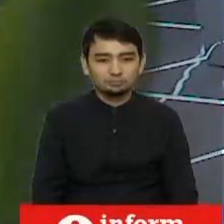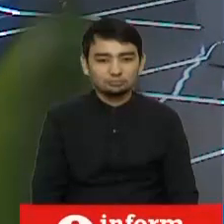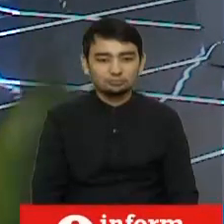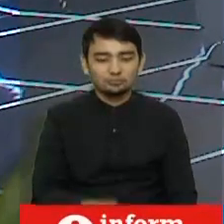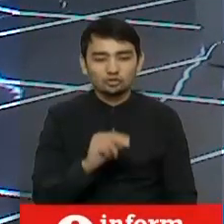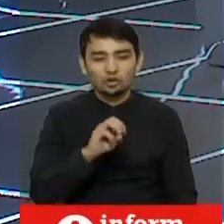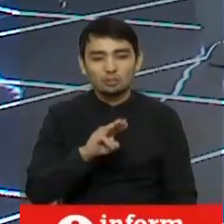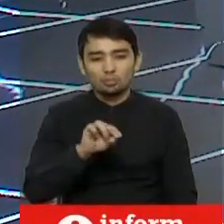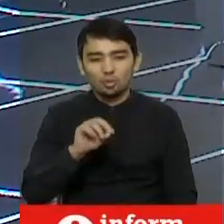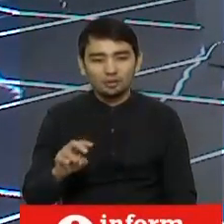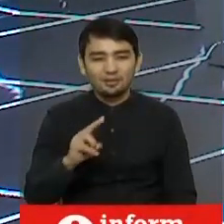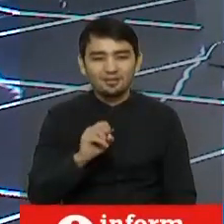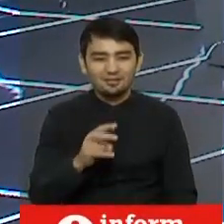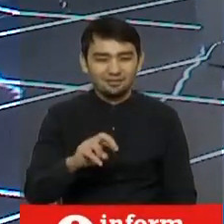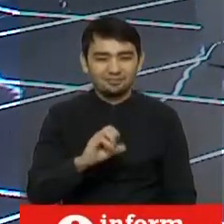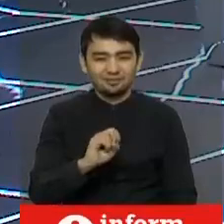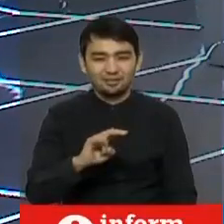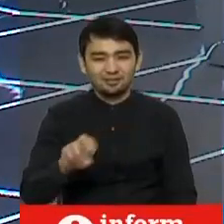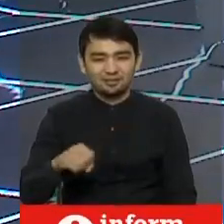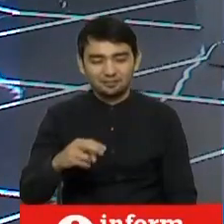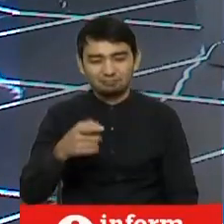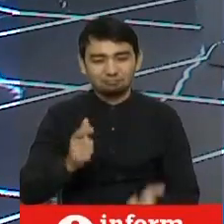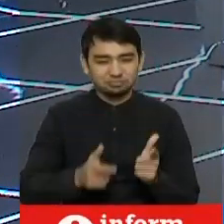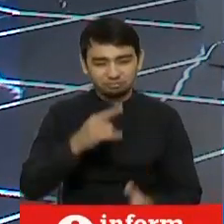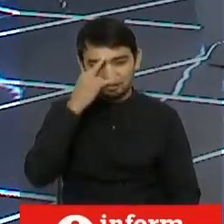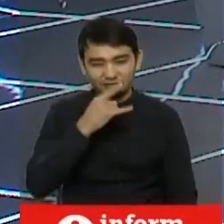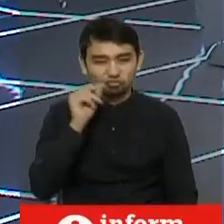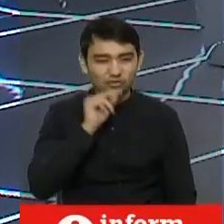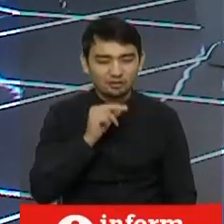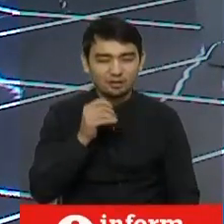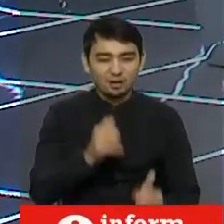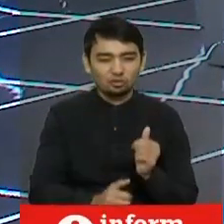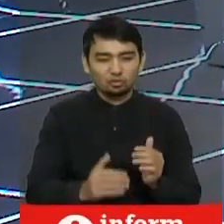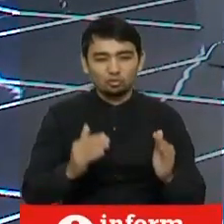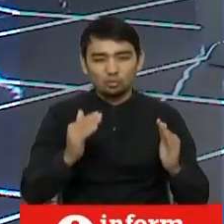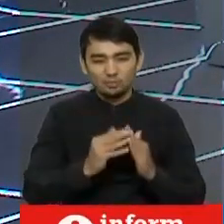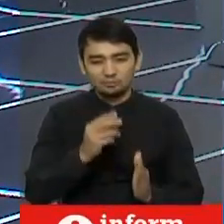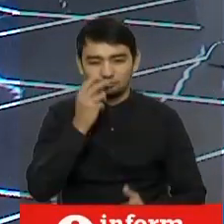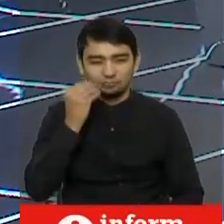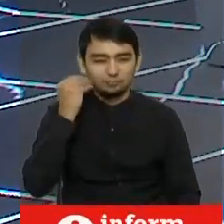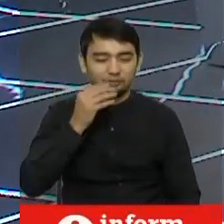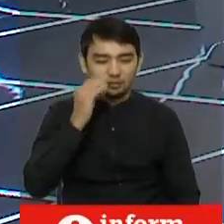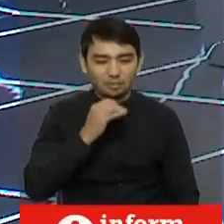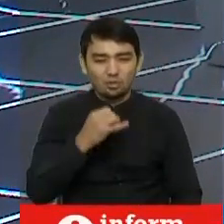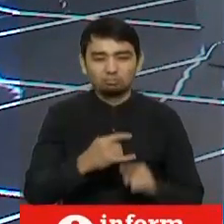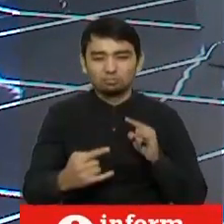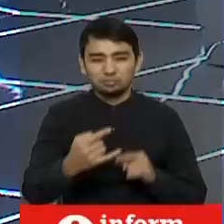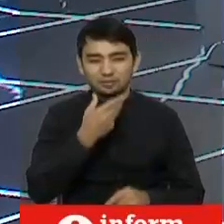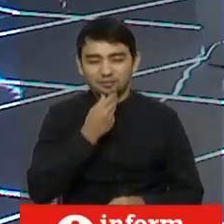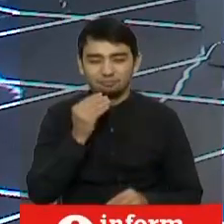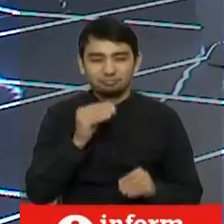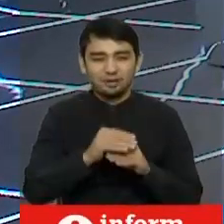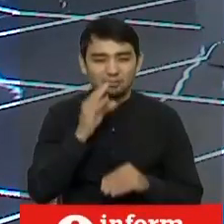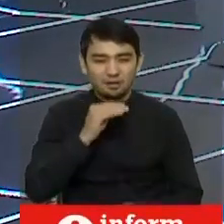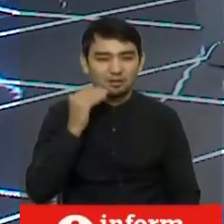Чемпион Кения Сансет нағыз қазақи табиғи шай. Бұл әр үйді хош иіске толтырып, кез келген дастарханның сән келтіретін